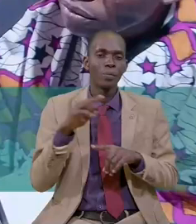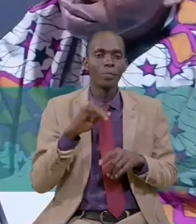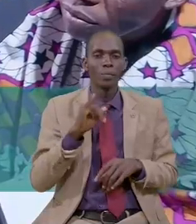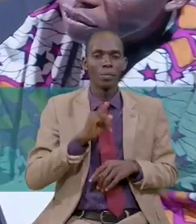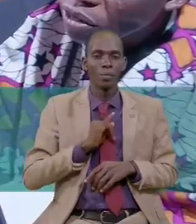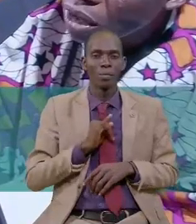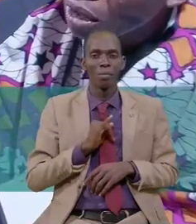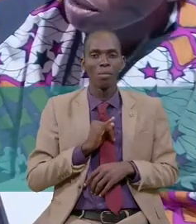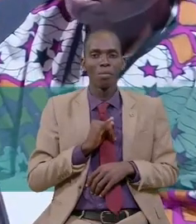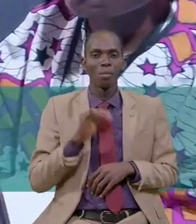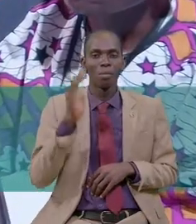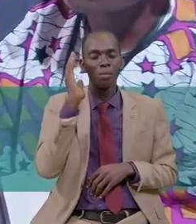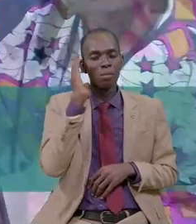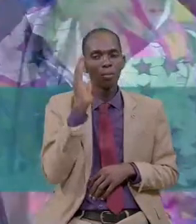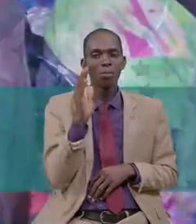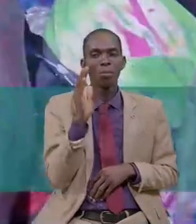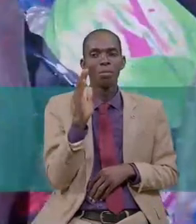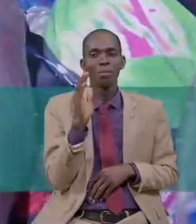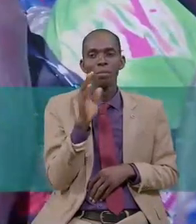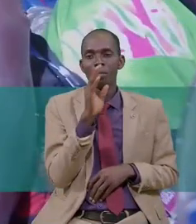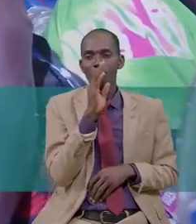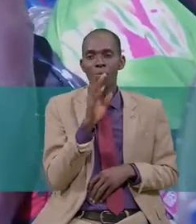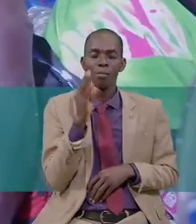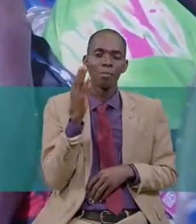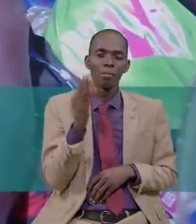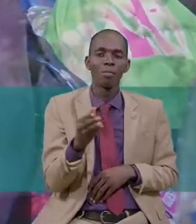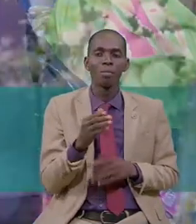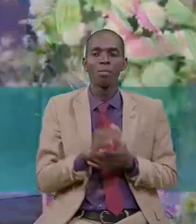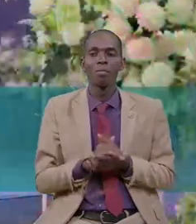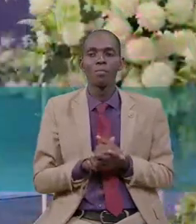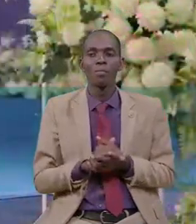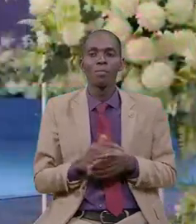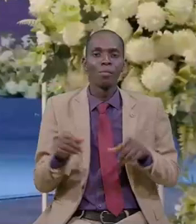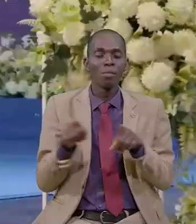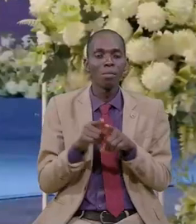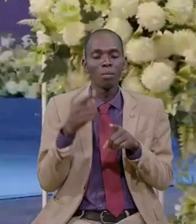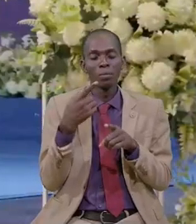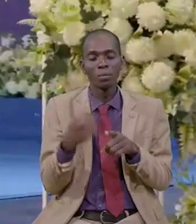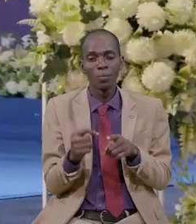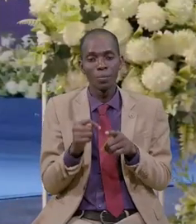serai au ciel. Quand les saints marcheront,